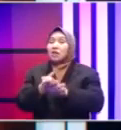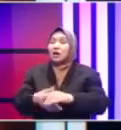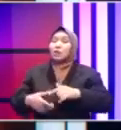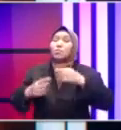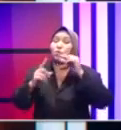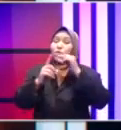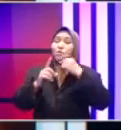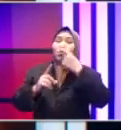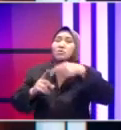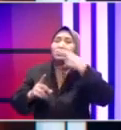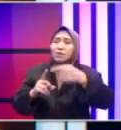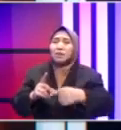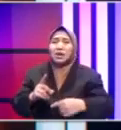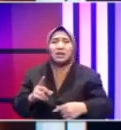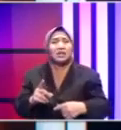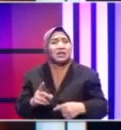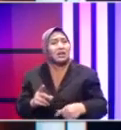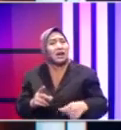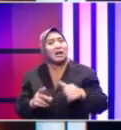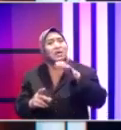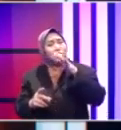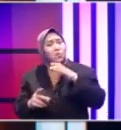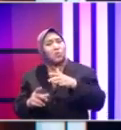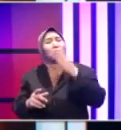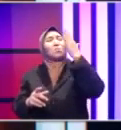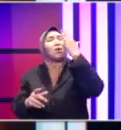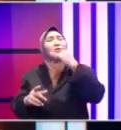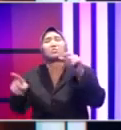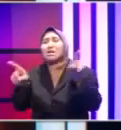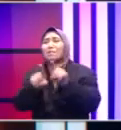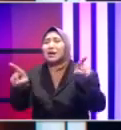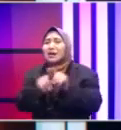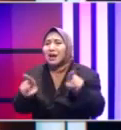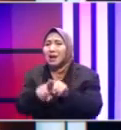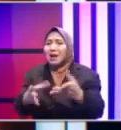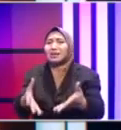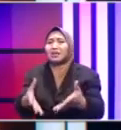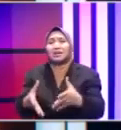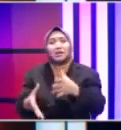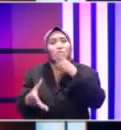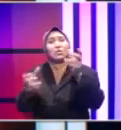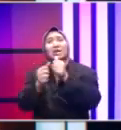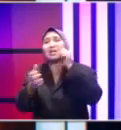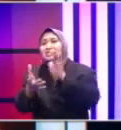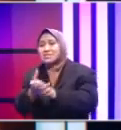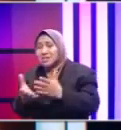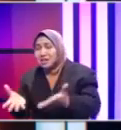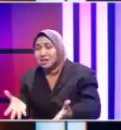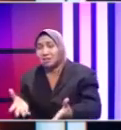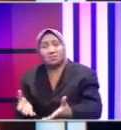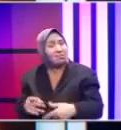ucapkan sih hal itu mereka mereka bukan ibu kamu maka Kenapa kamu menyamakan in ummahat Umin lelaki waladahu